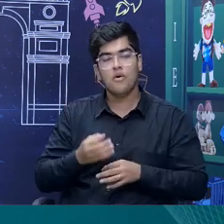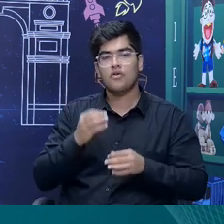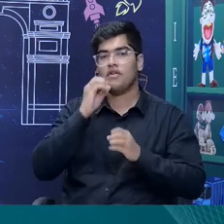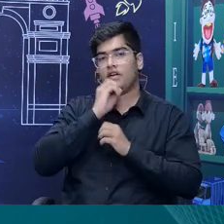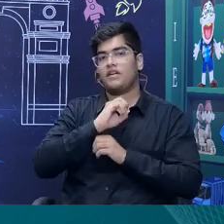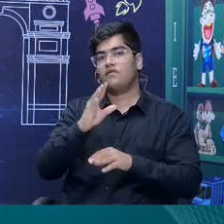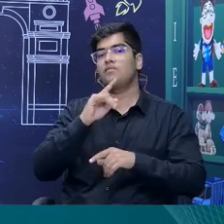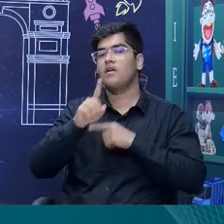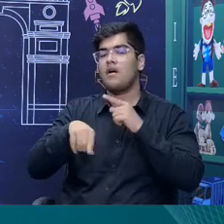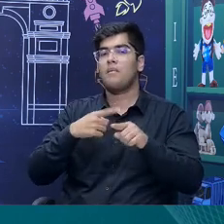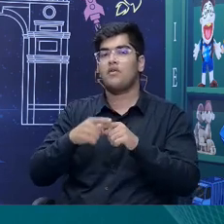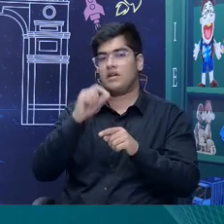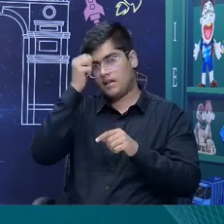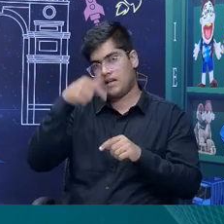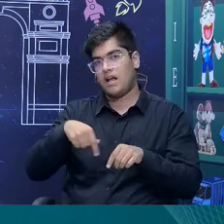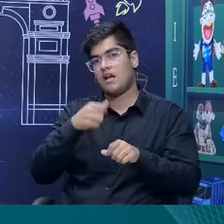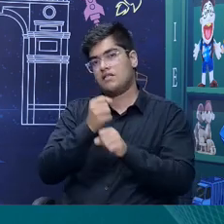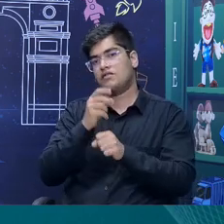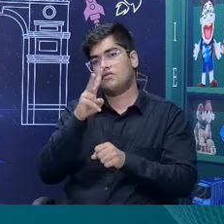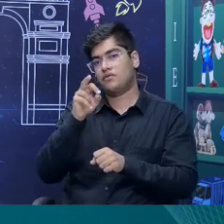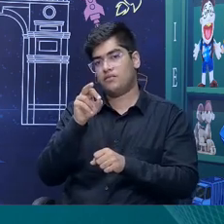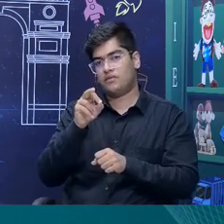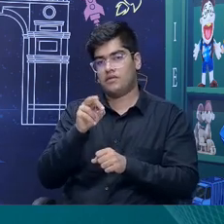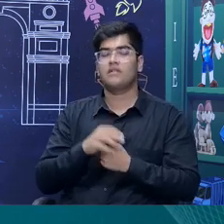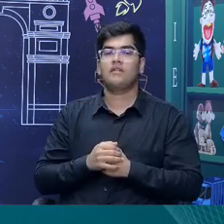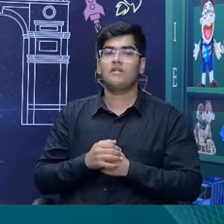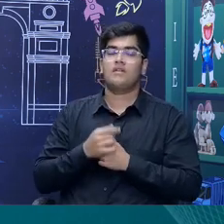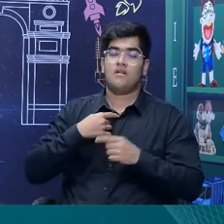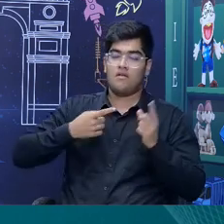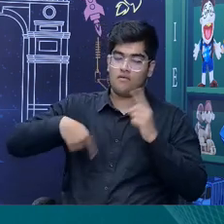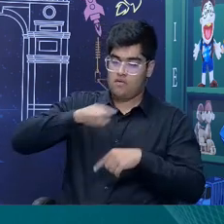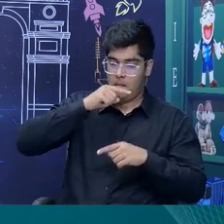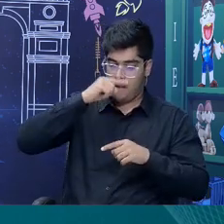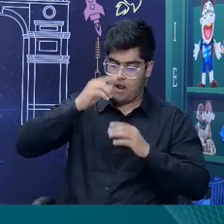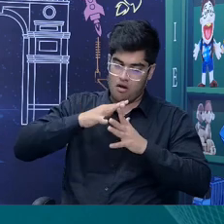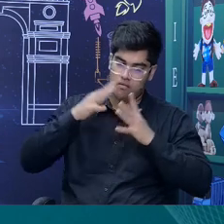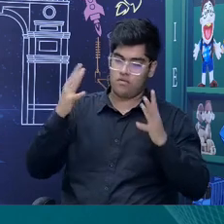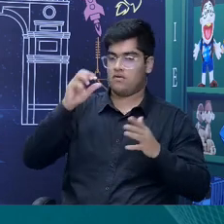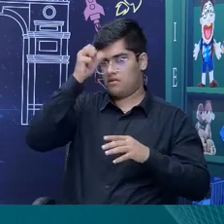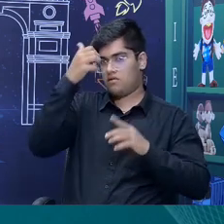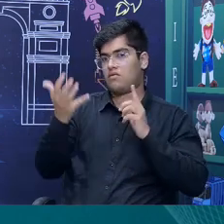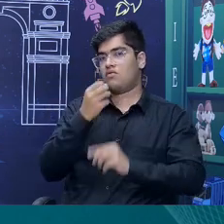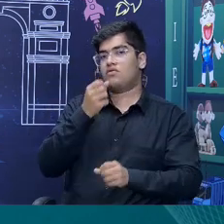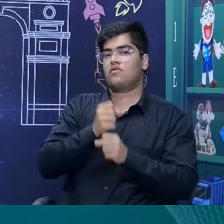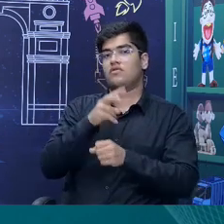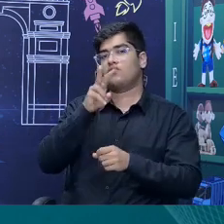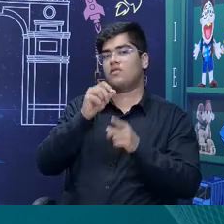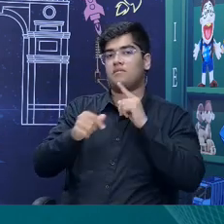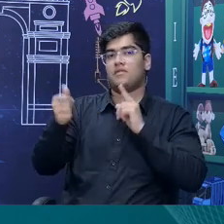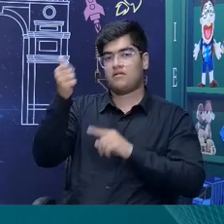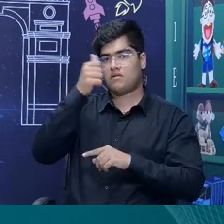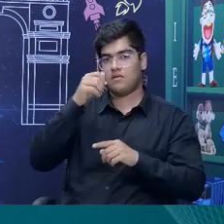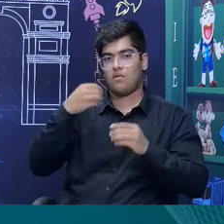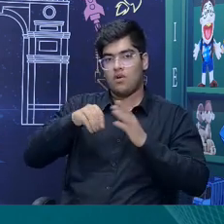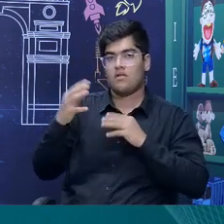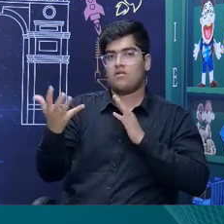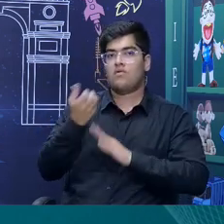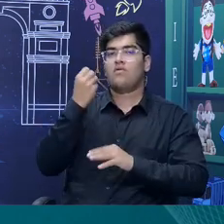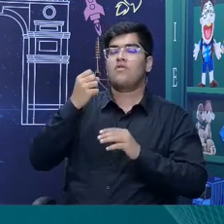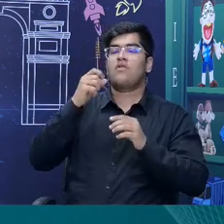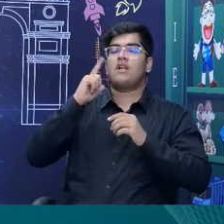रिगार्डिंग इंडिया'एस t20 प्रेसीडेंसी वे आर इंडियन वेरी प्राउड इंडिया'एस प्रेसीडेंसी और बिल कन्वेयां डी t20